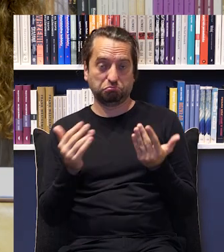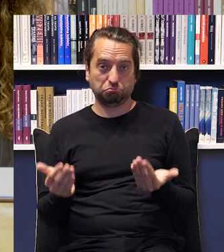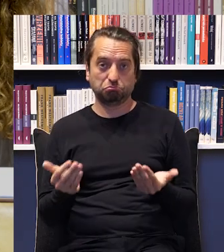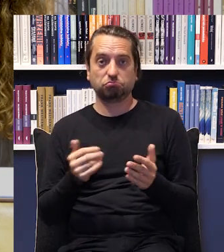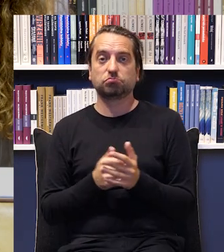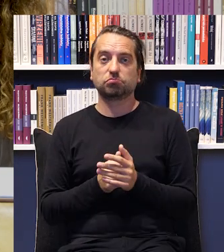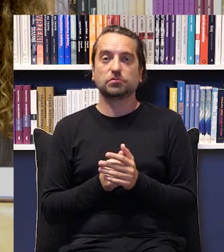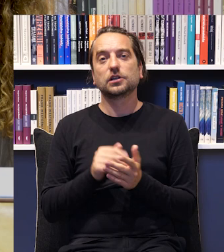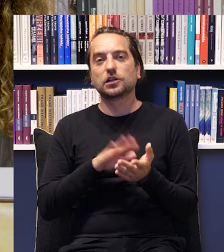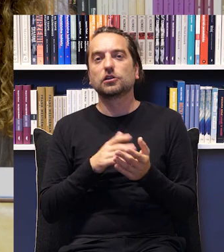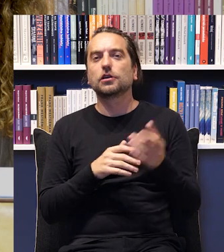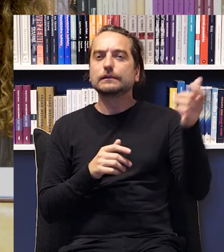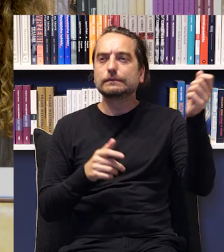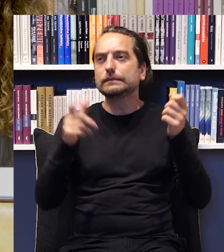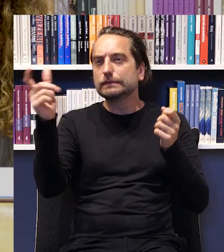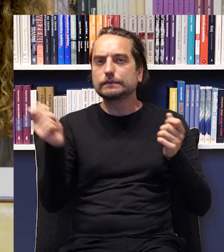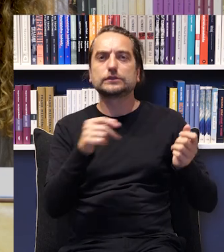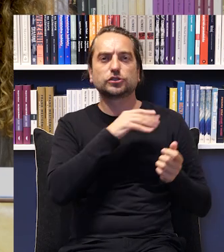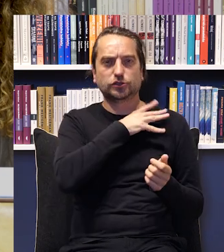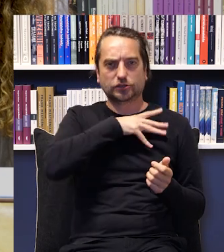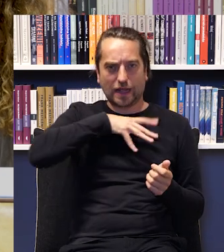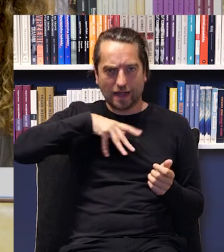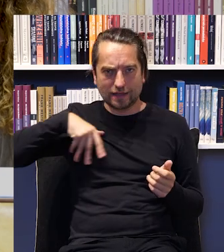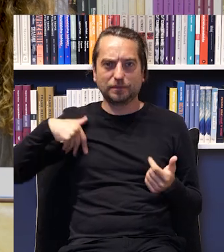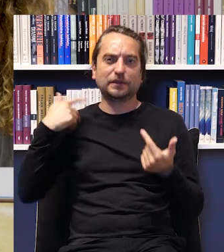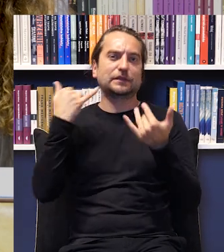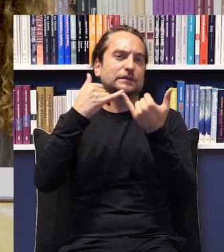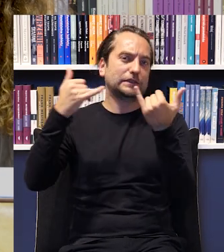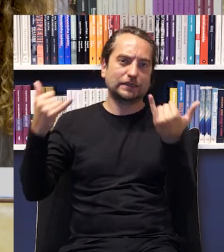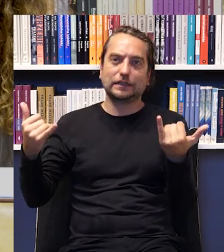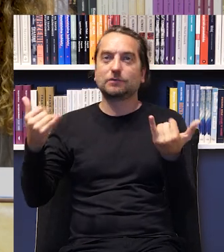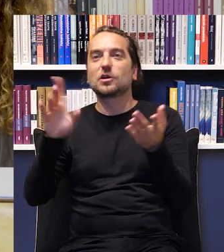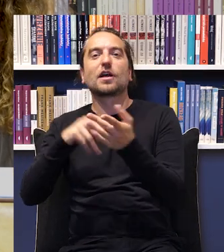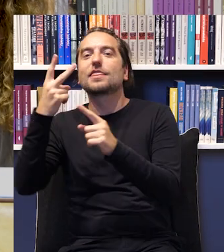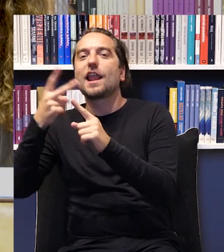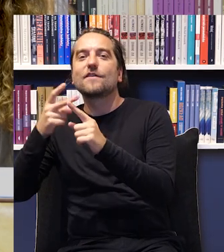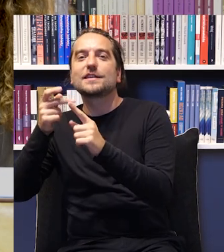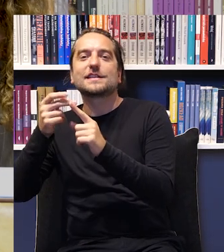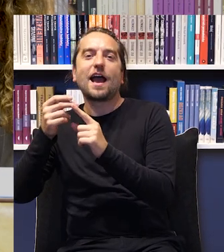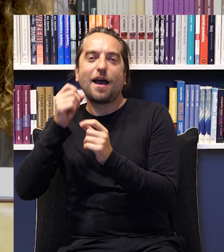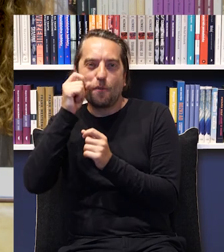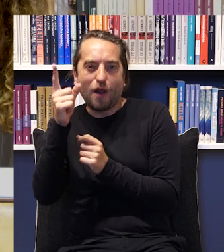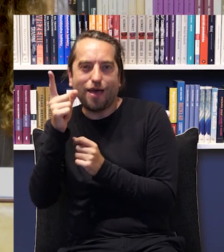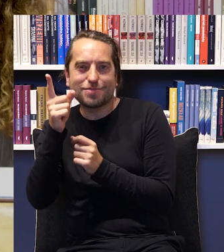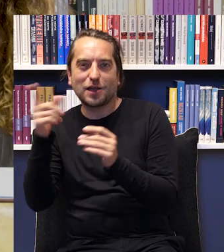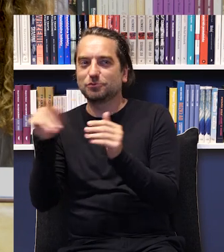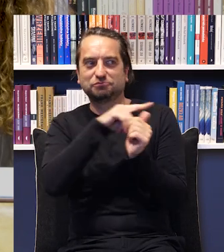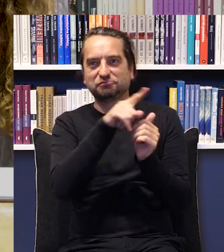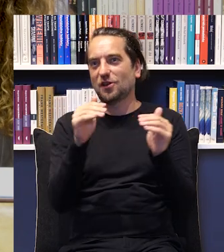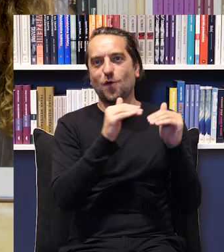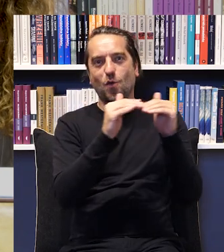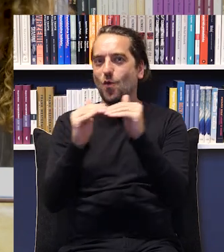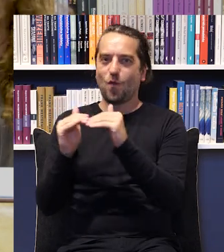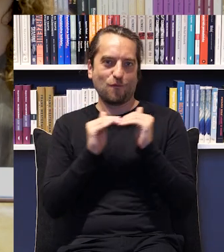coś ściągnięte z Szekspira, czy to jest coś ściągnięte z telewizji śniadaniowej, wszystko jest równe. No nie? Więc